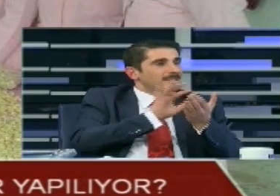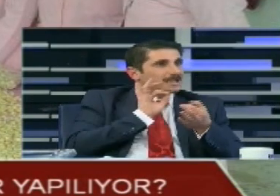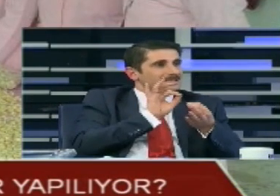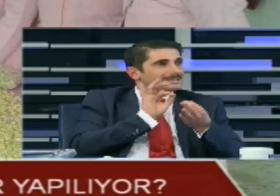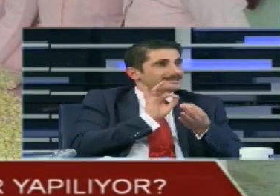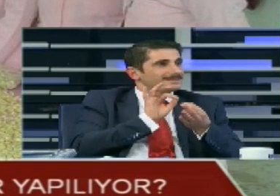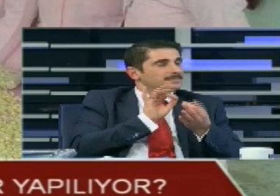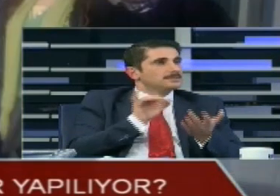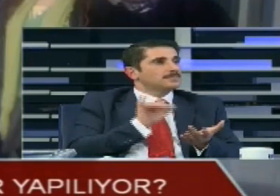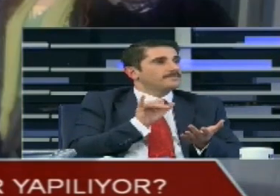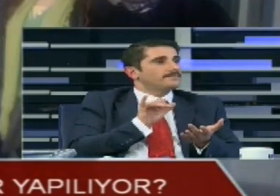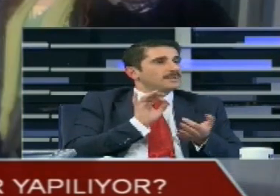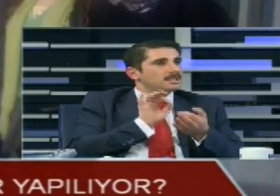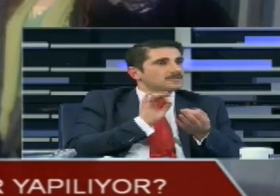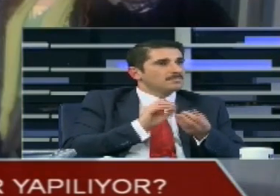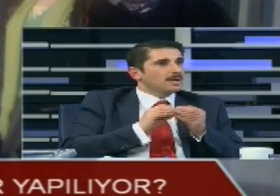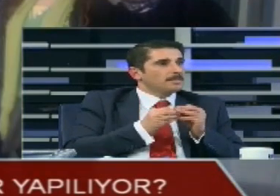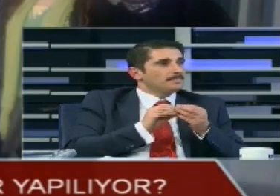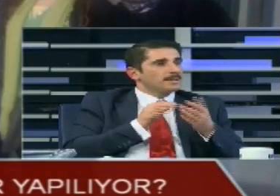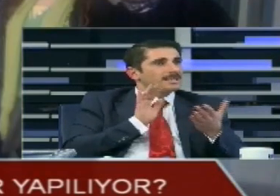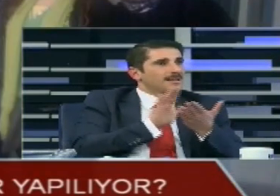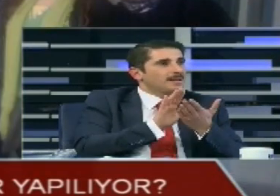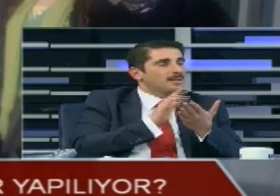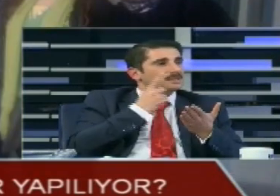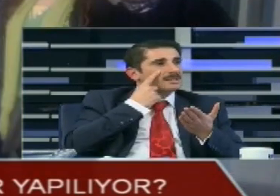Engelliler Milli Federasyonu. Bu bağlamda